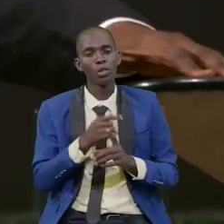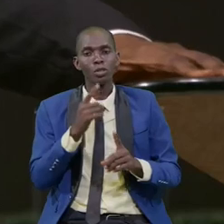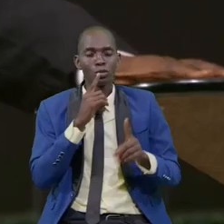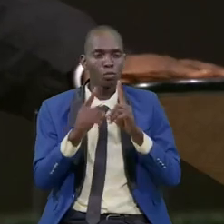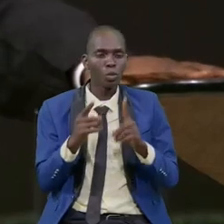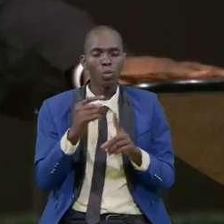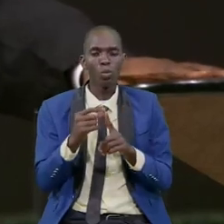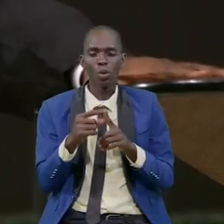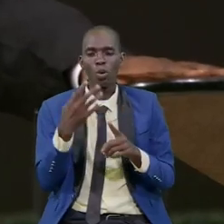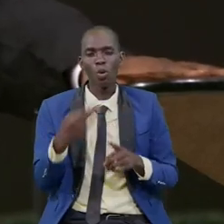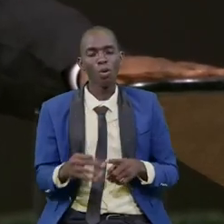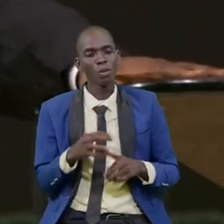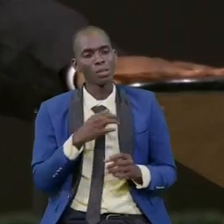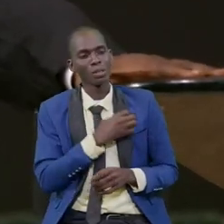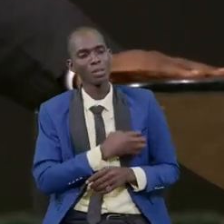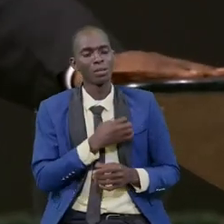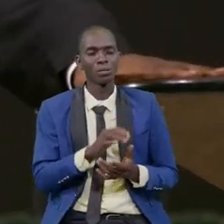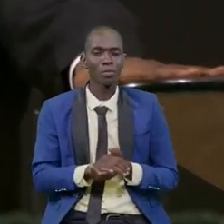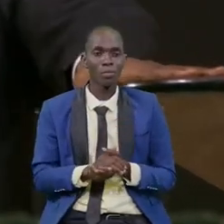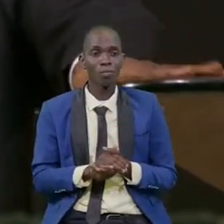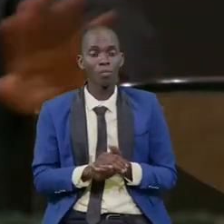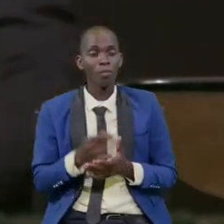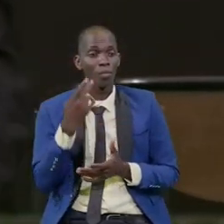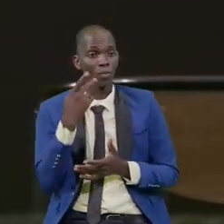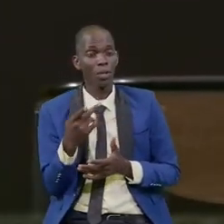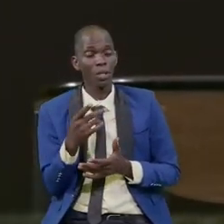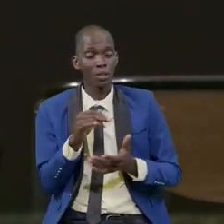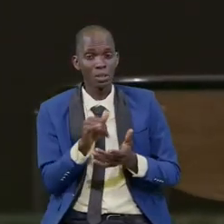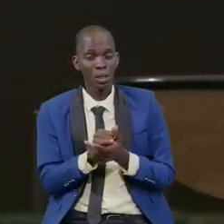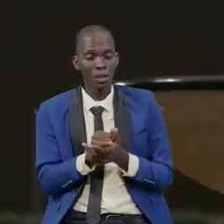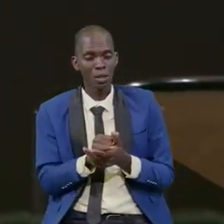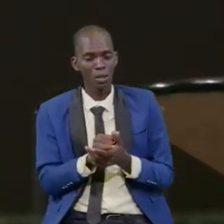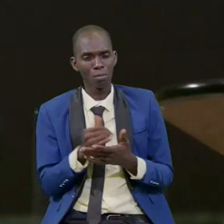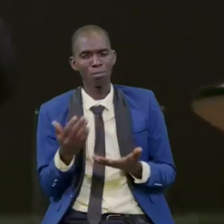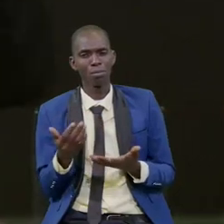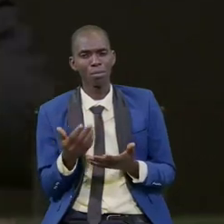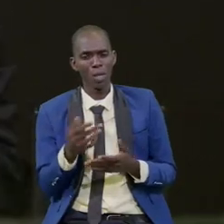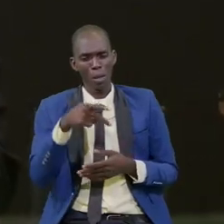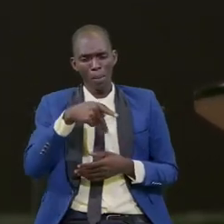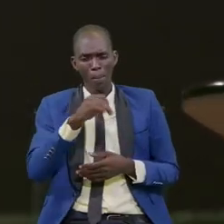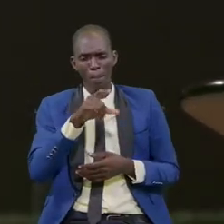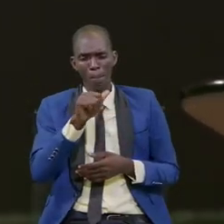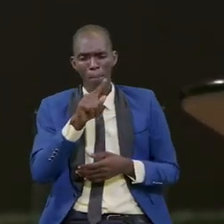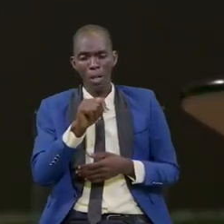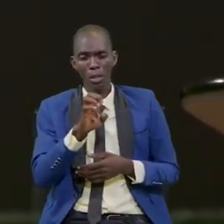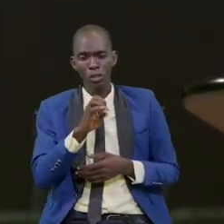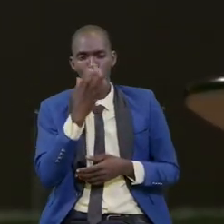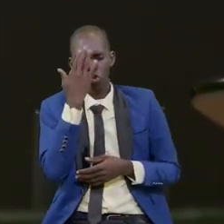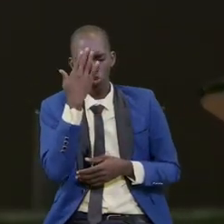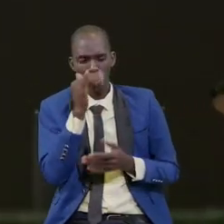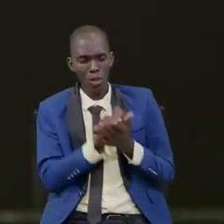on parle avec envie. Et que, ils savent que ces paroles qui disent que crucifie-le, crucifie-le. Il